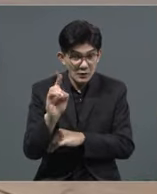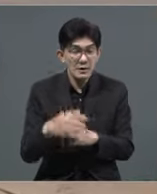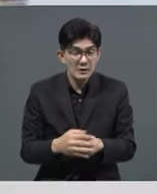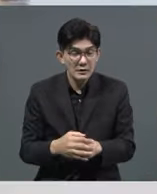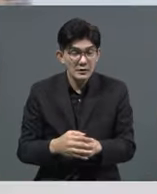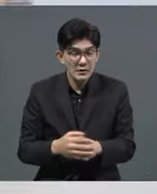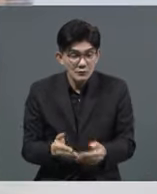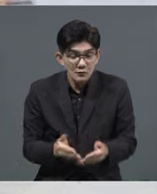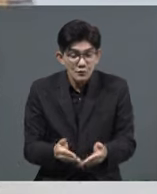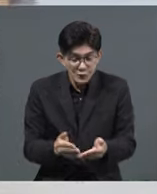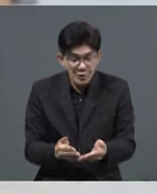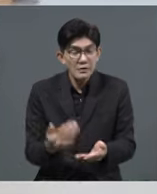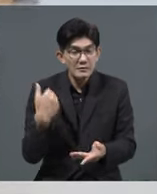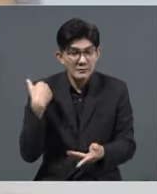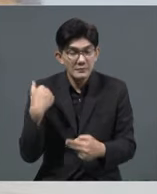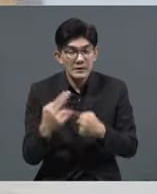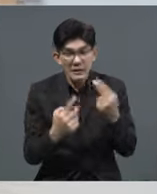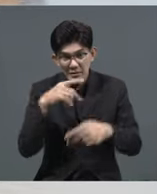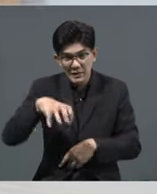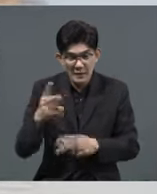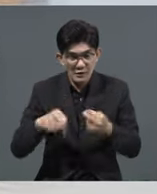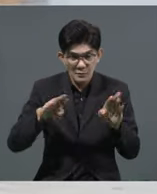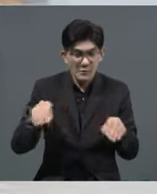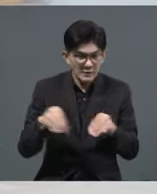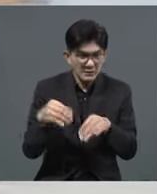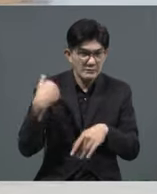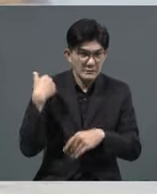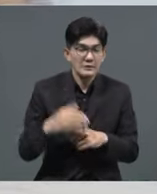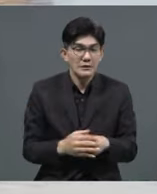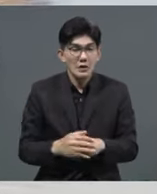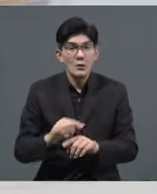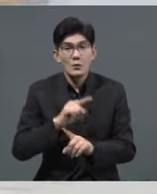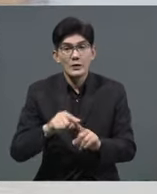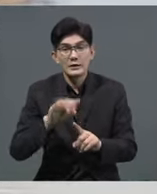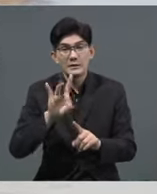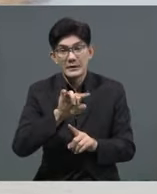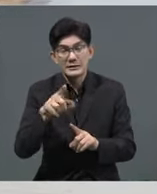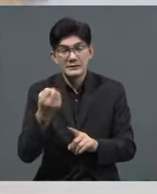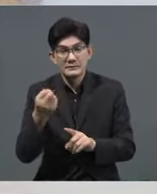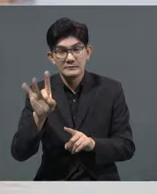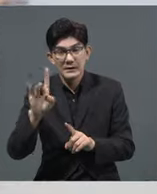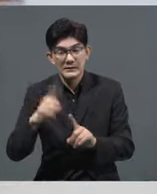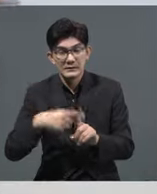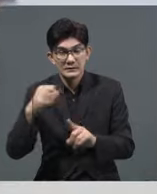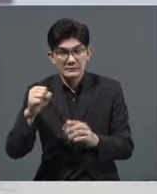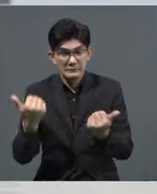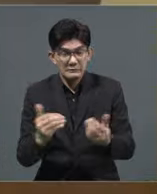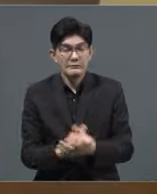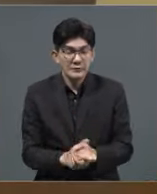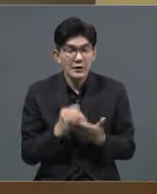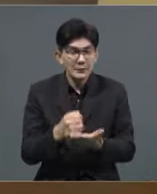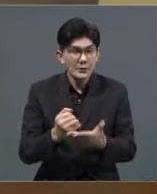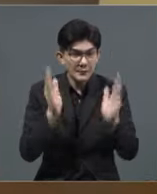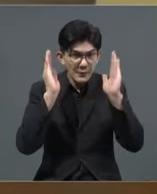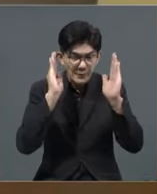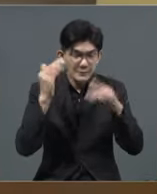เทศกาลไหลเรือไฟและงานกาชาดของจังหวัดนครพนมแล้วนะฮะงานมีวันที่8-18ตุลาคมนี้ทีนี้อยากจะช่วยประชาสัม